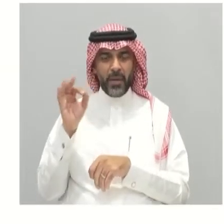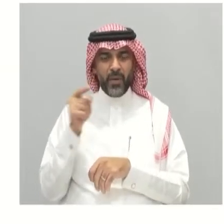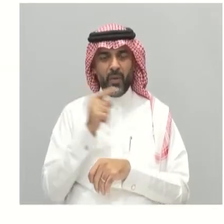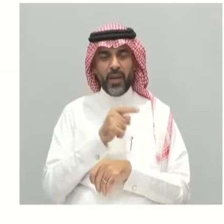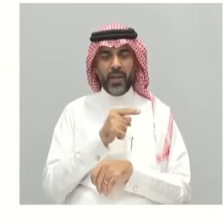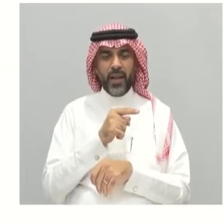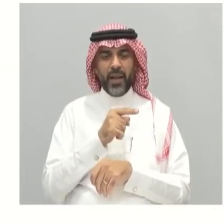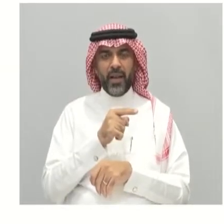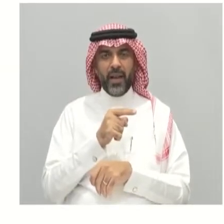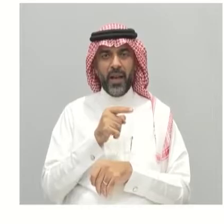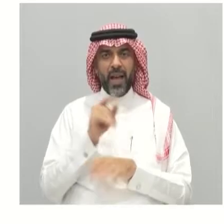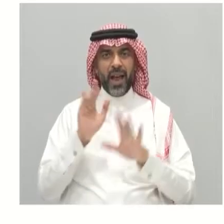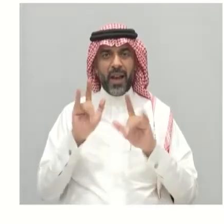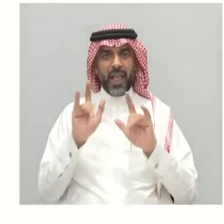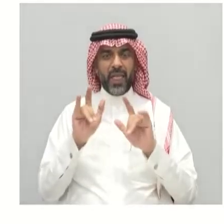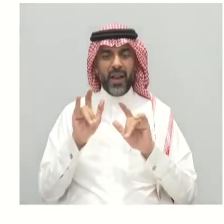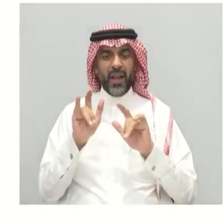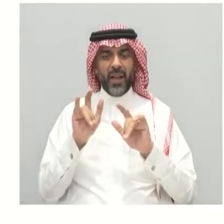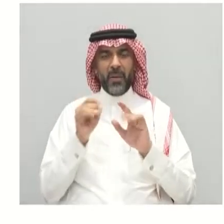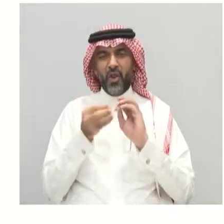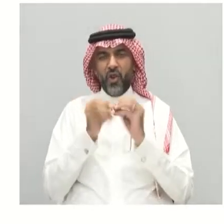الطحالب الخضراء المصفره